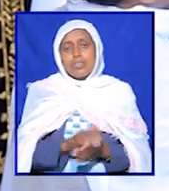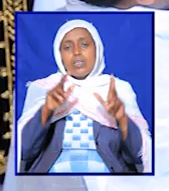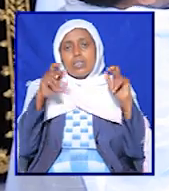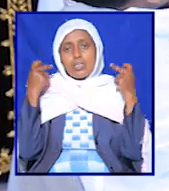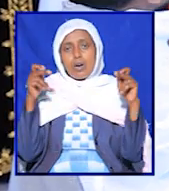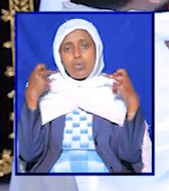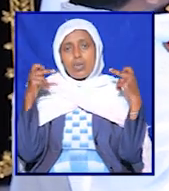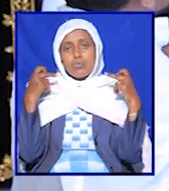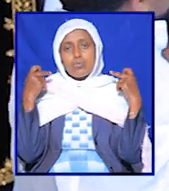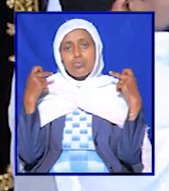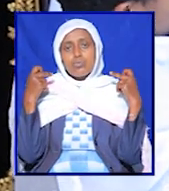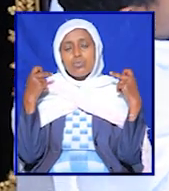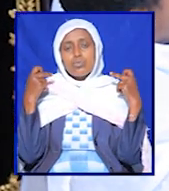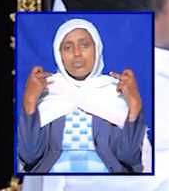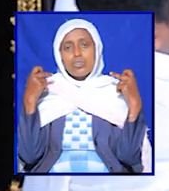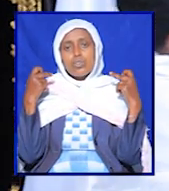የዲያቆናቱ